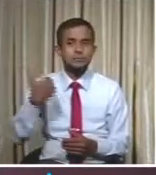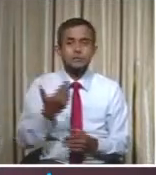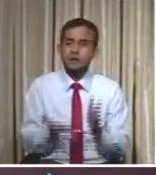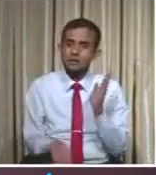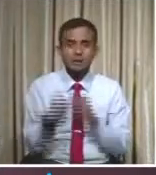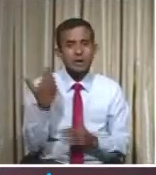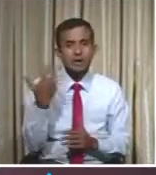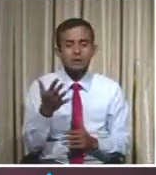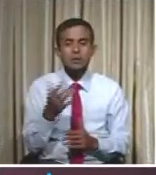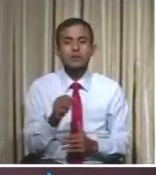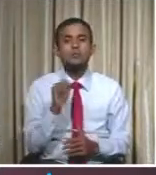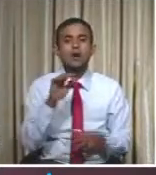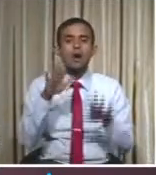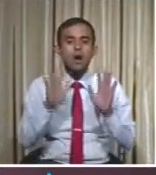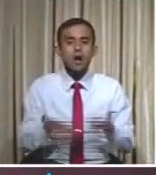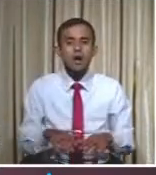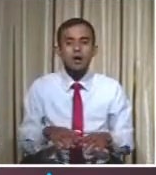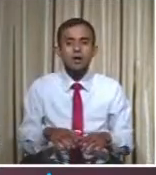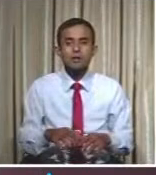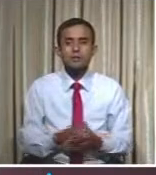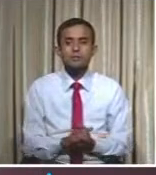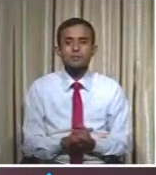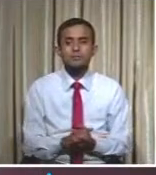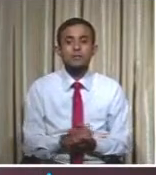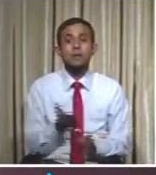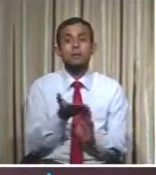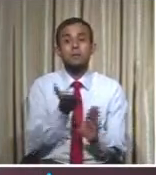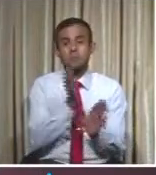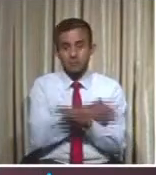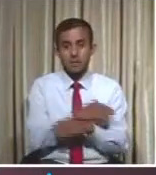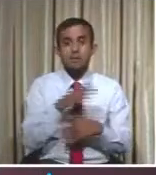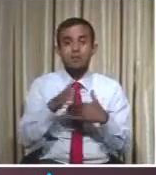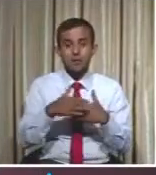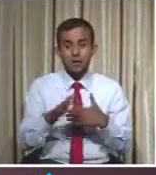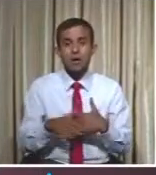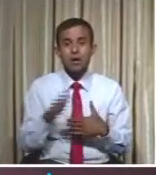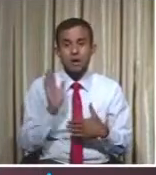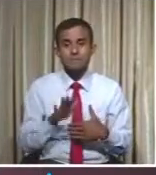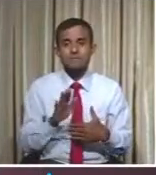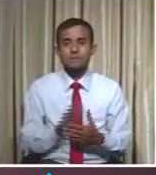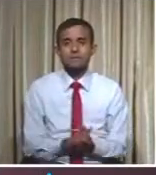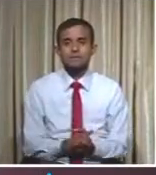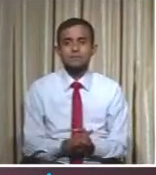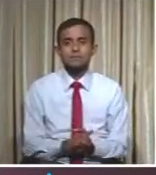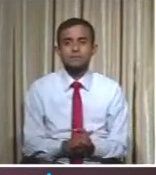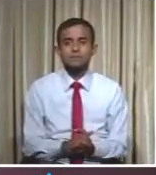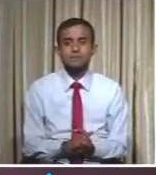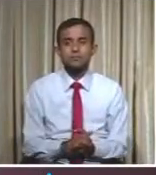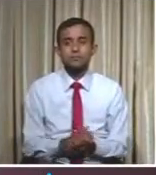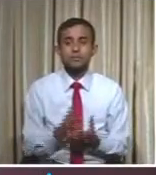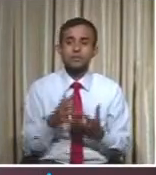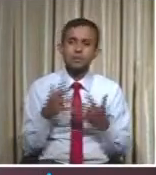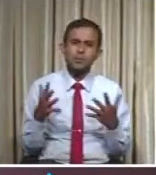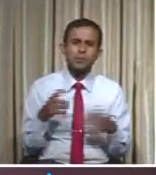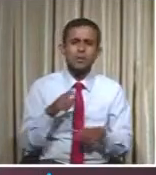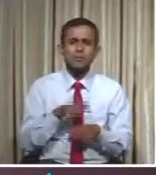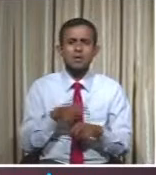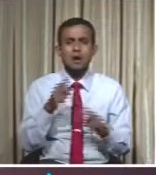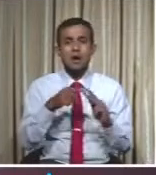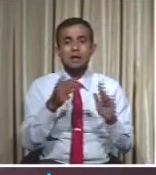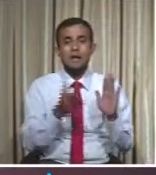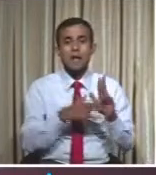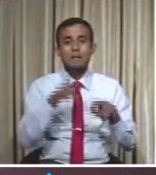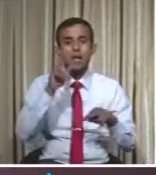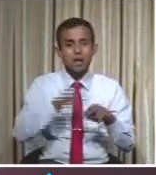ගියාම වෙලා තියෙන දේවලුත් මීට පෙරත් අපිට අත්දැකීම් මොනතරම් තියෙනවා බොහෝ වෙලාවට IMF